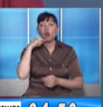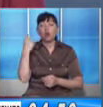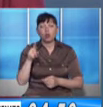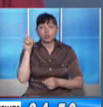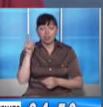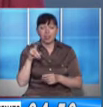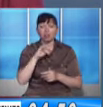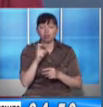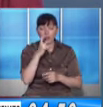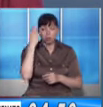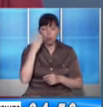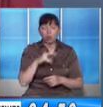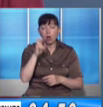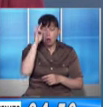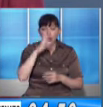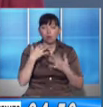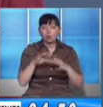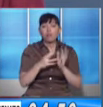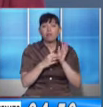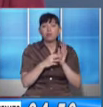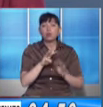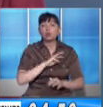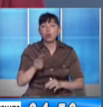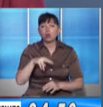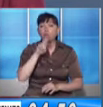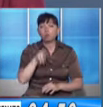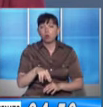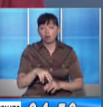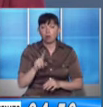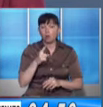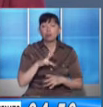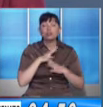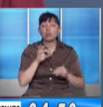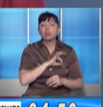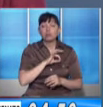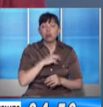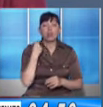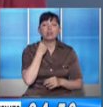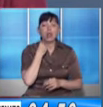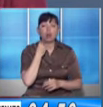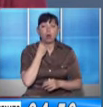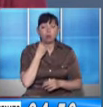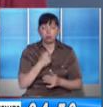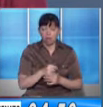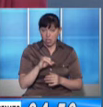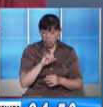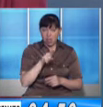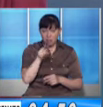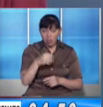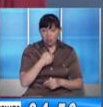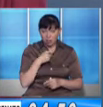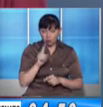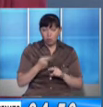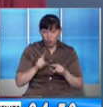Bugetul statului a pierdut 800 de milioane de dolari numai prin faptul că nu s-a aplicat taxa de stat. Și dumneavoastră vreți că acest om să